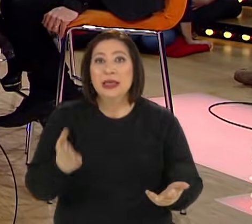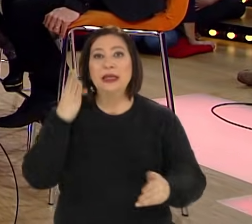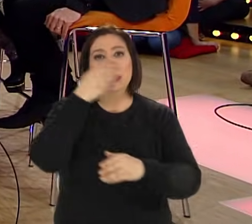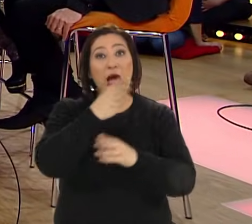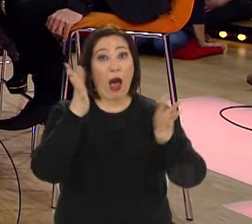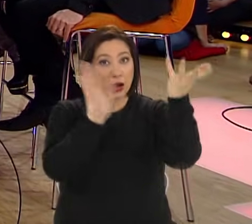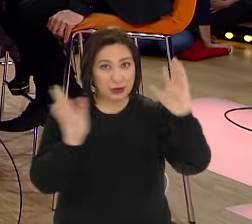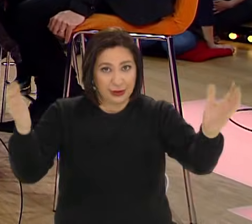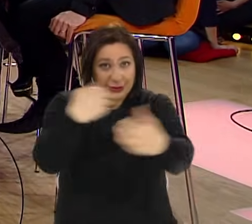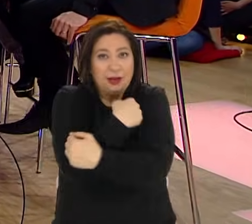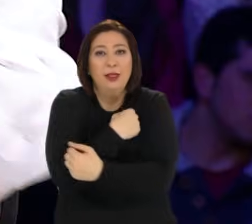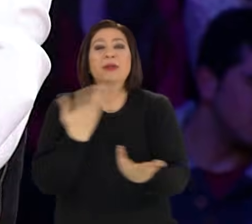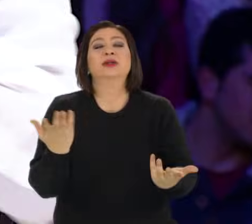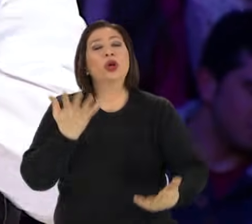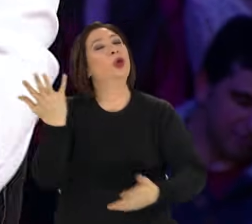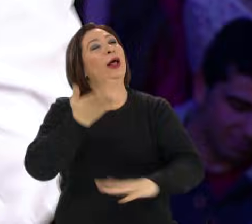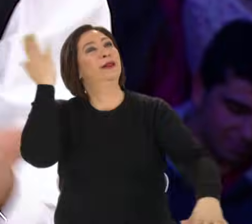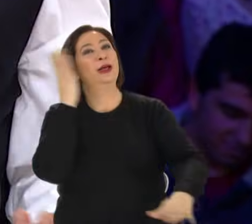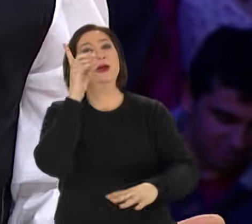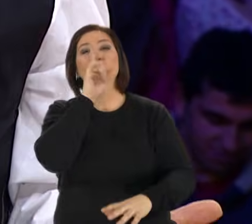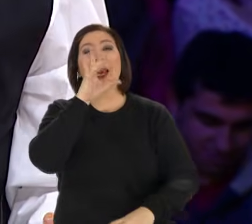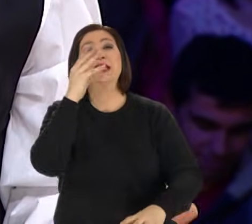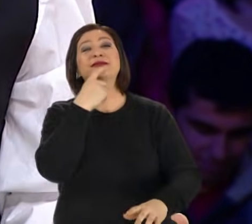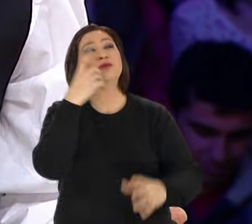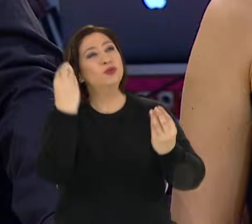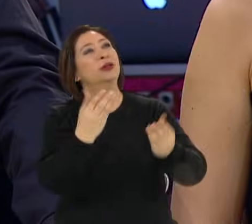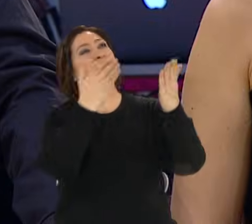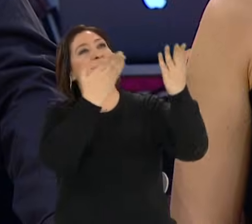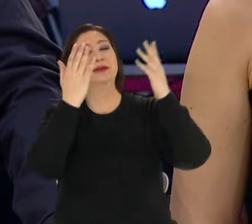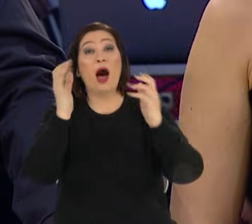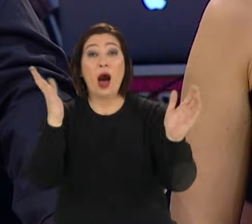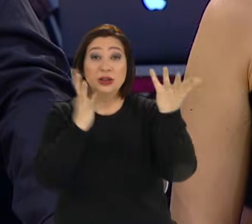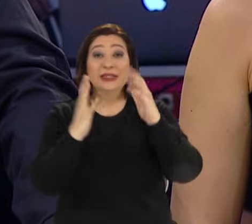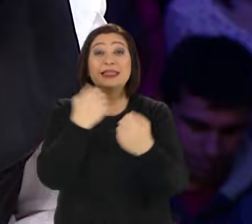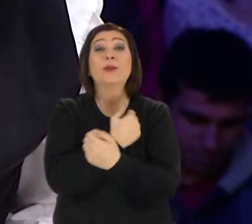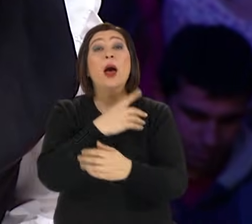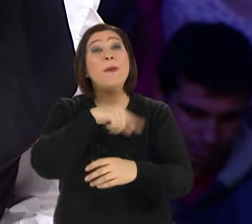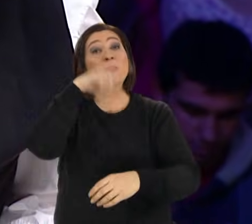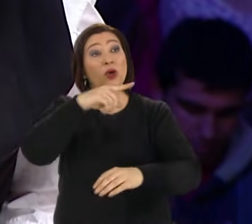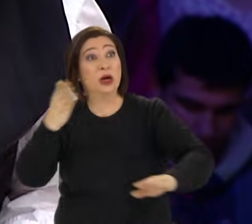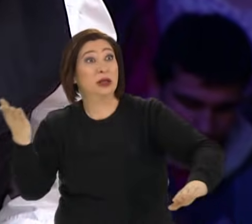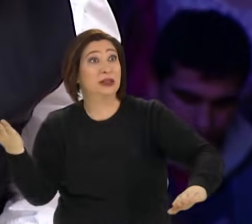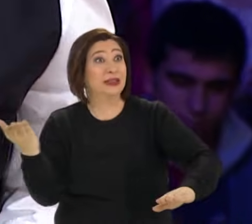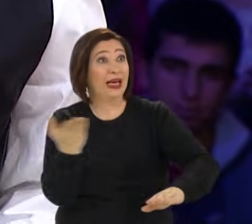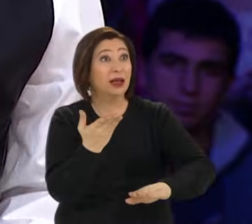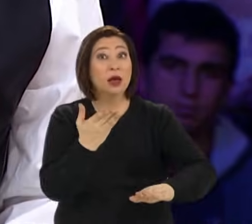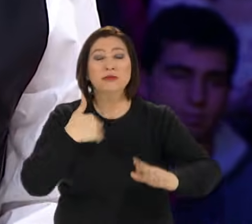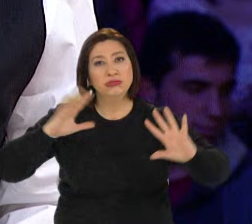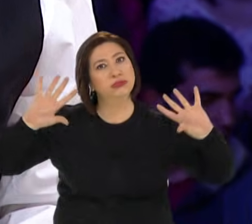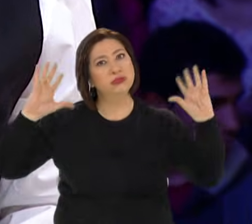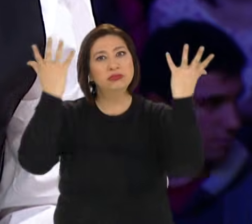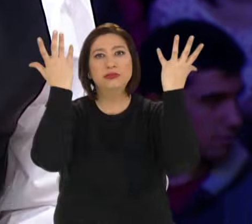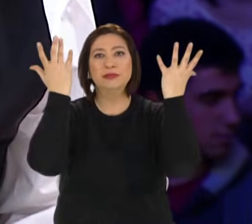ağaca sarılmayız. Ulan iyi ki 150 senedir buradasın diye ağaca sarılmayız. Ama bir gün o ağacı kesmeye kalkarlarsa nevrimiz